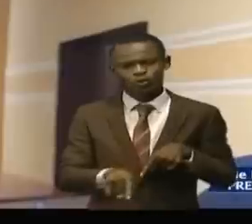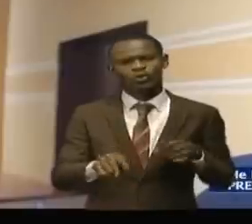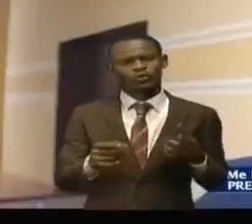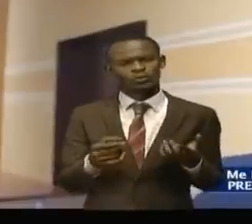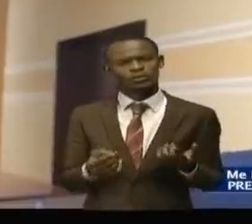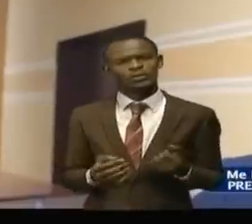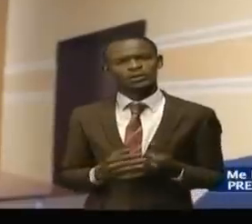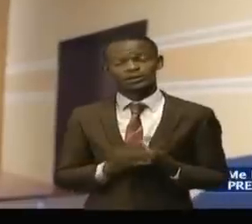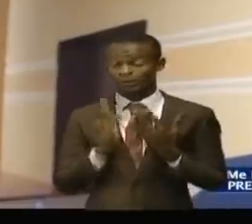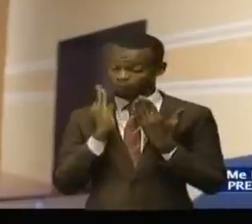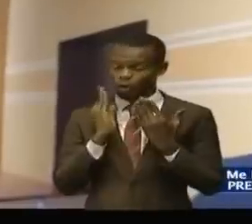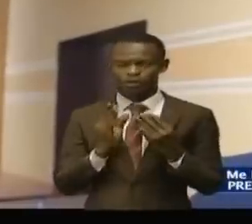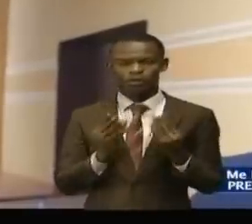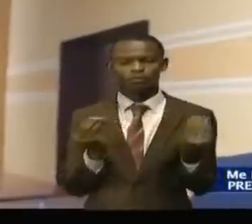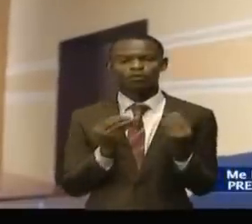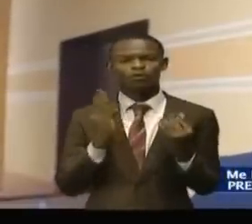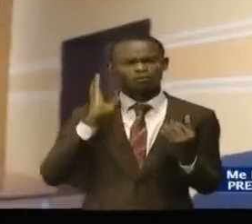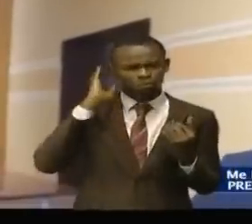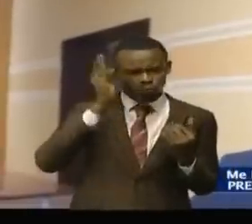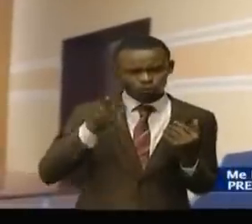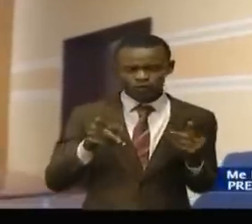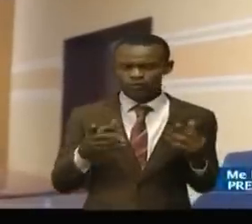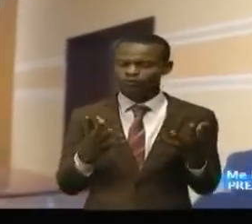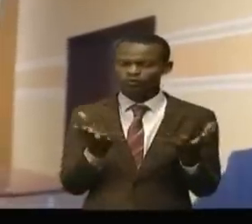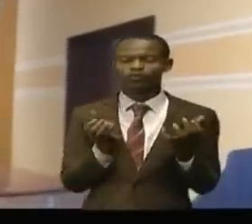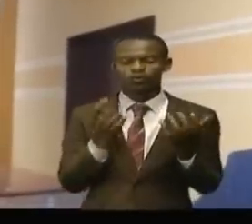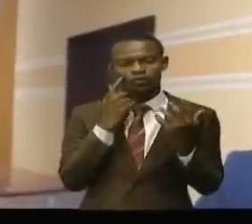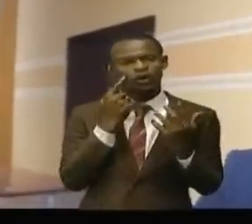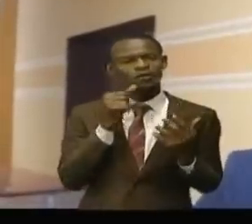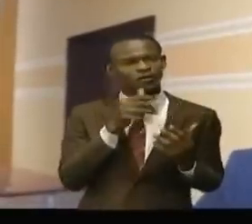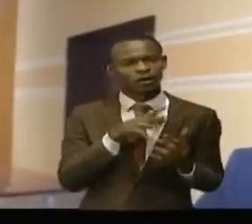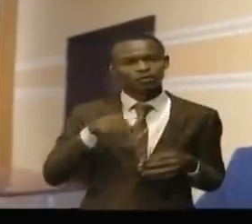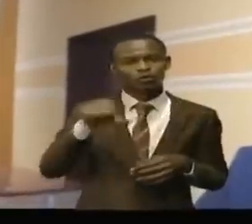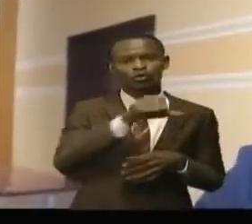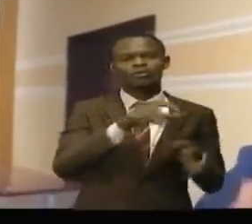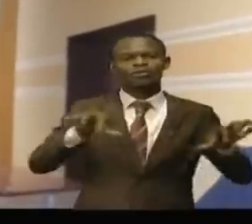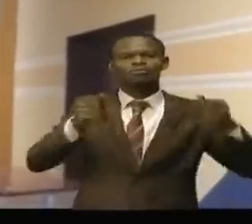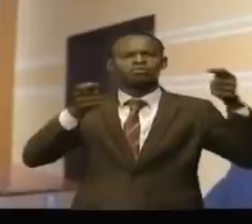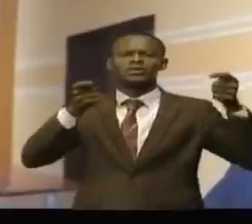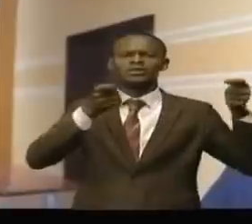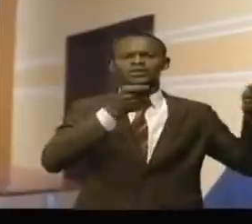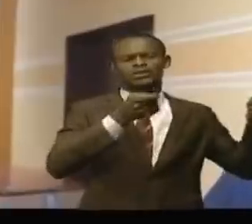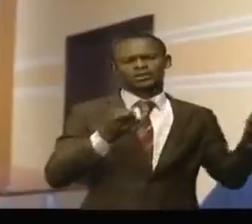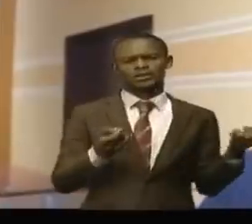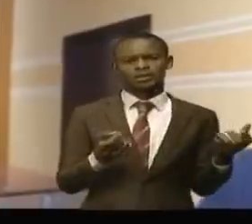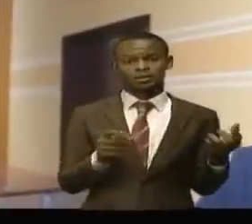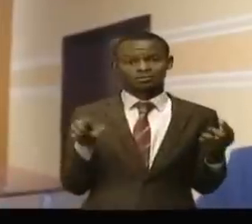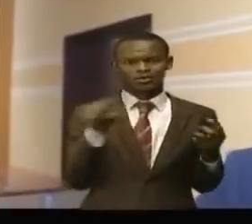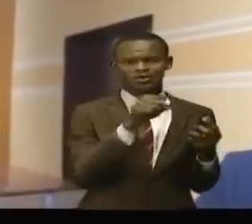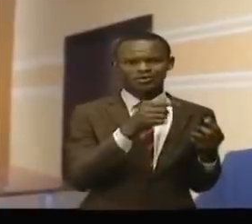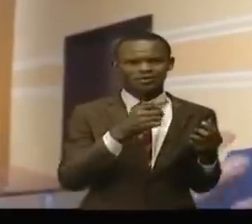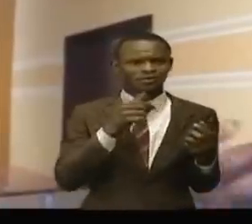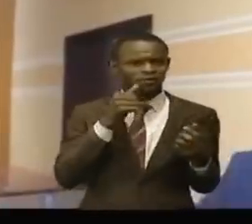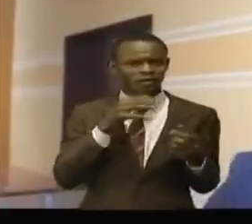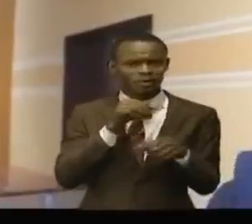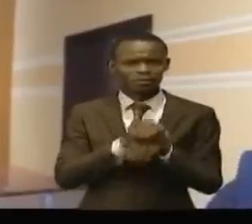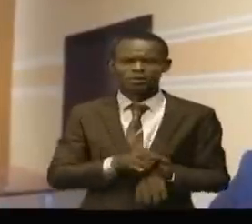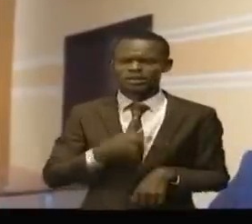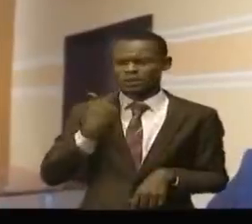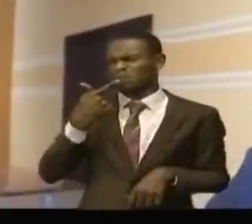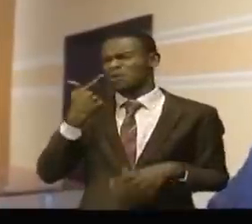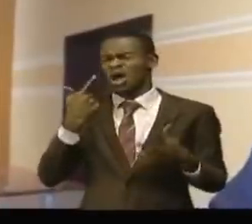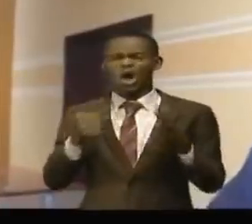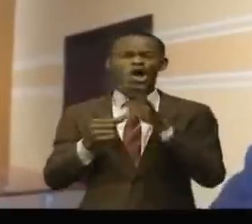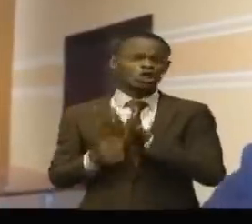souvent, les femmes elles-mêmes elles disent qu'elles sont marginalisées, mais non, c'est très faux. Elles ne seront pas marginalisées dès lors qu'elles auront une